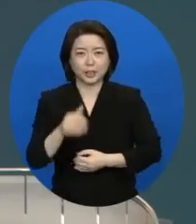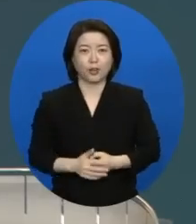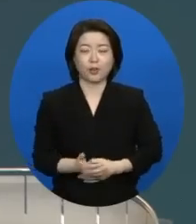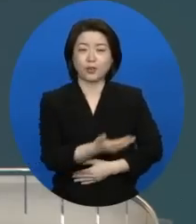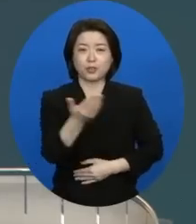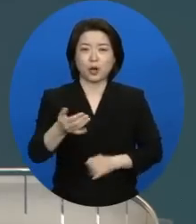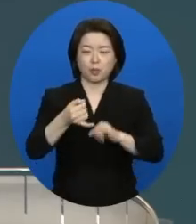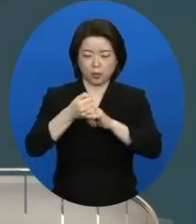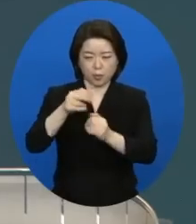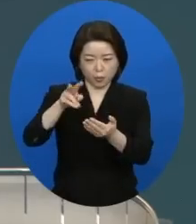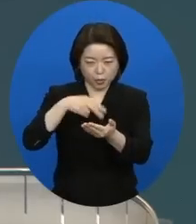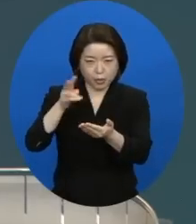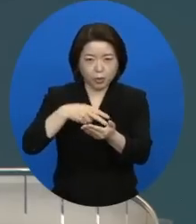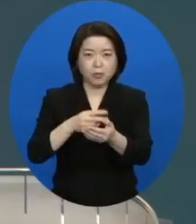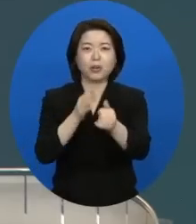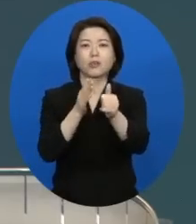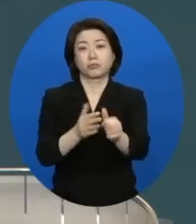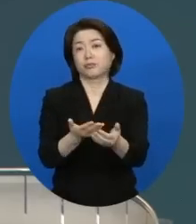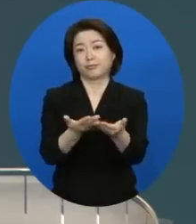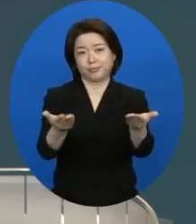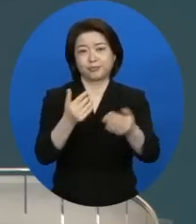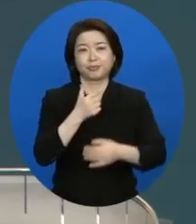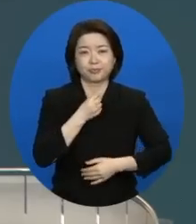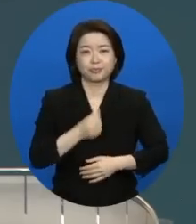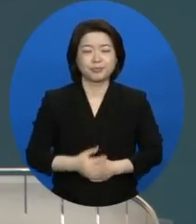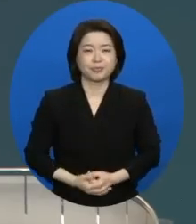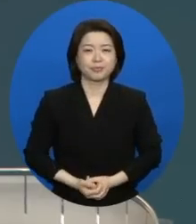여러분들에게 꼭 읽어보시라고 권해드리고 싶습니다.